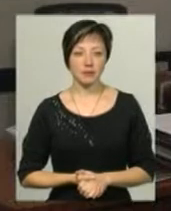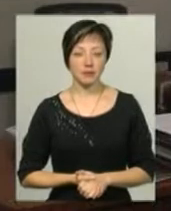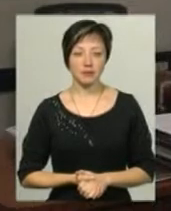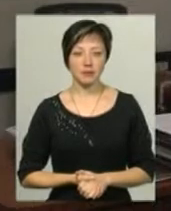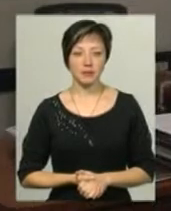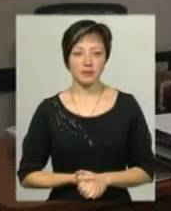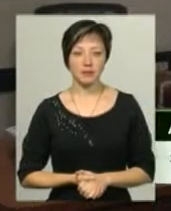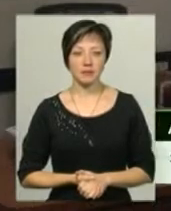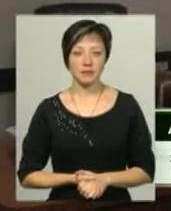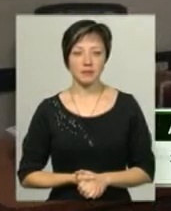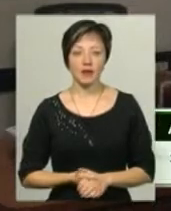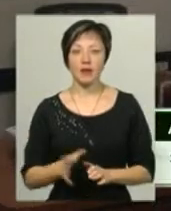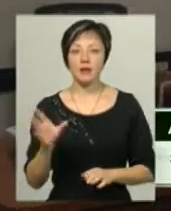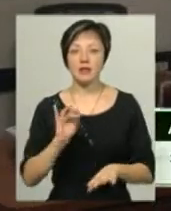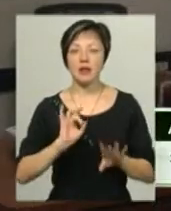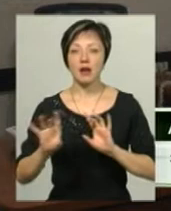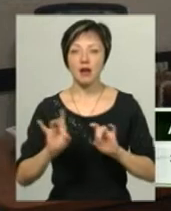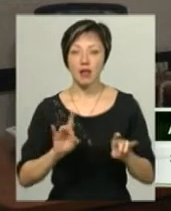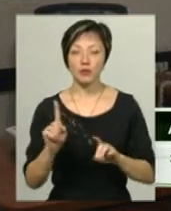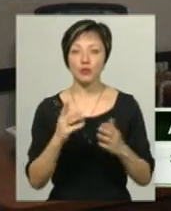Ці реклами, ті, що стосуються